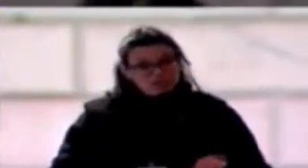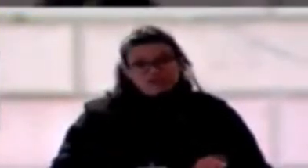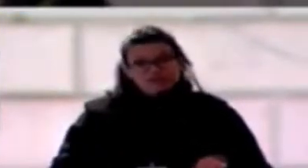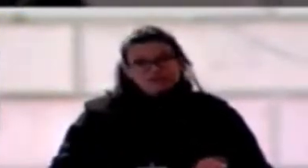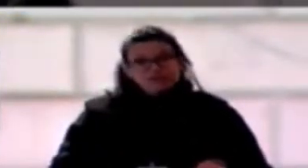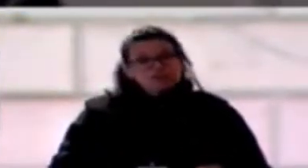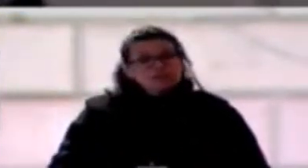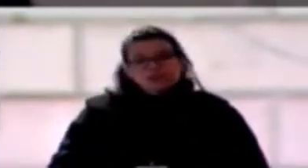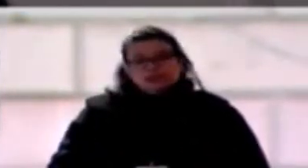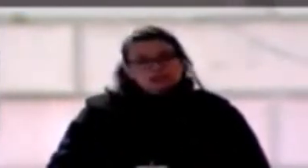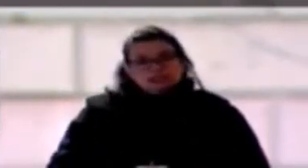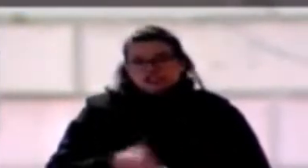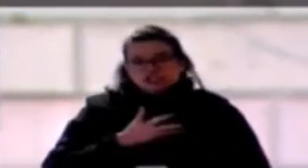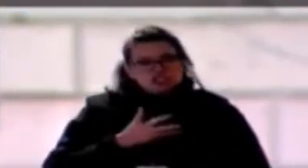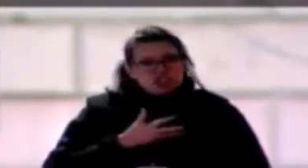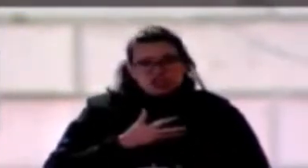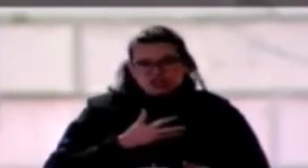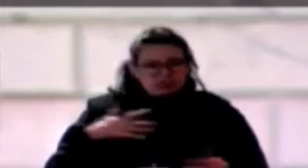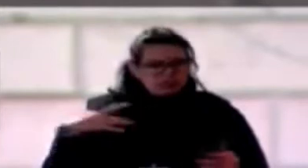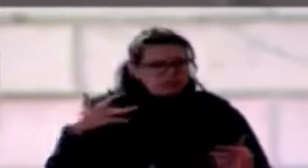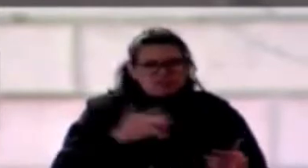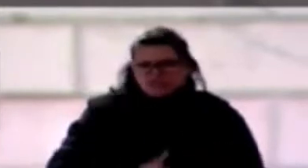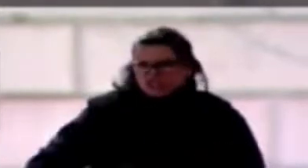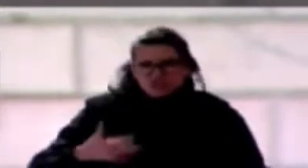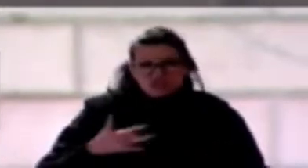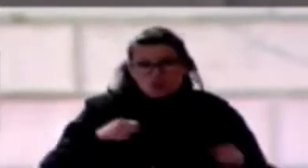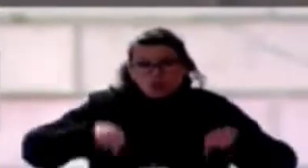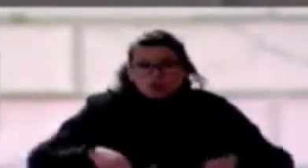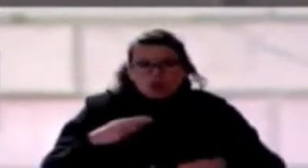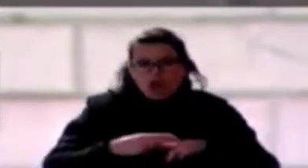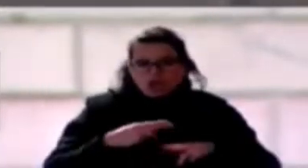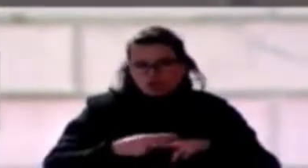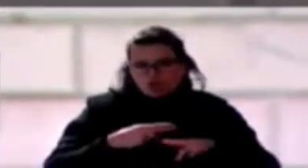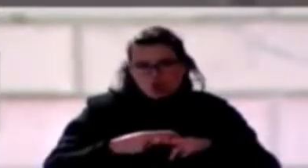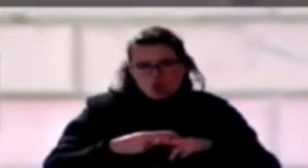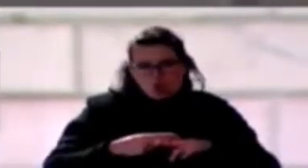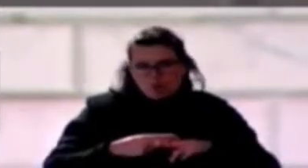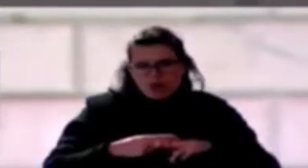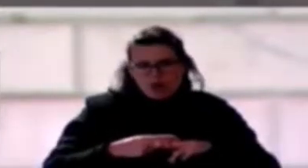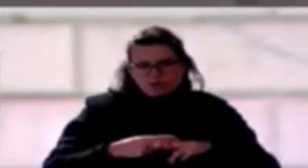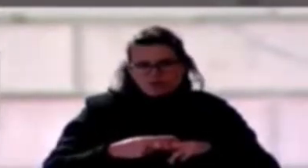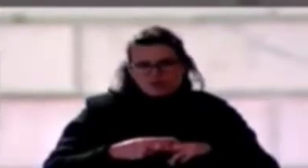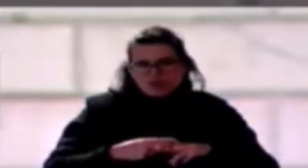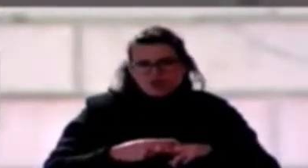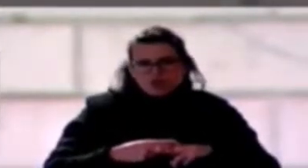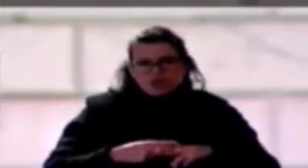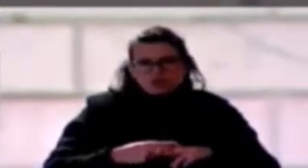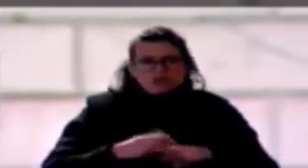questo diciamo marciume che è venuto fuori qui a Roma dalle inchieste su Roma,